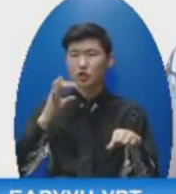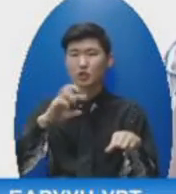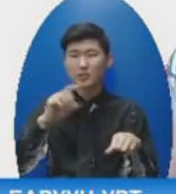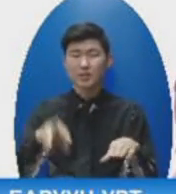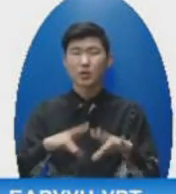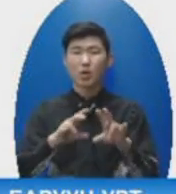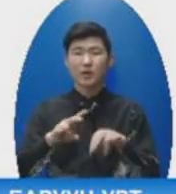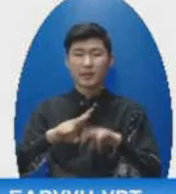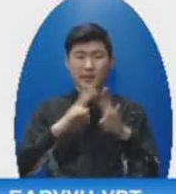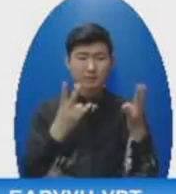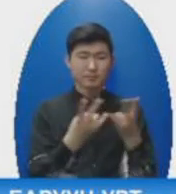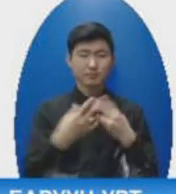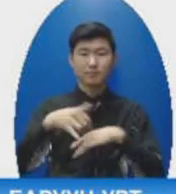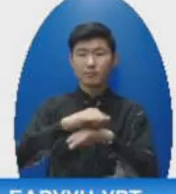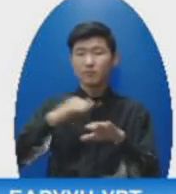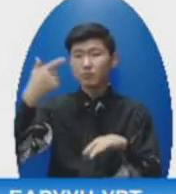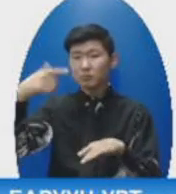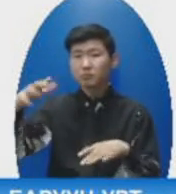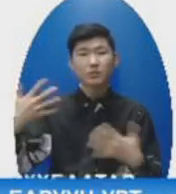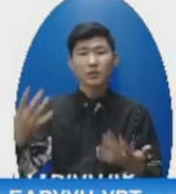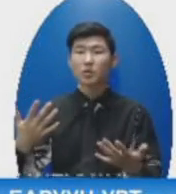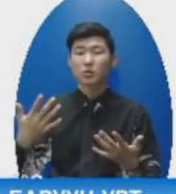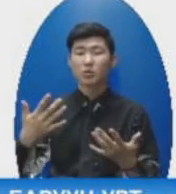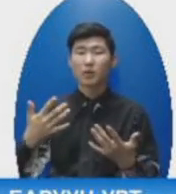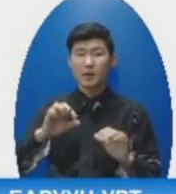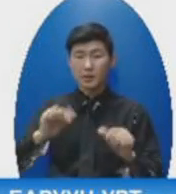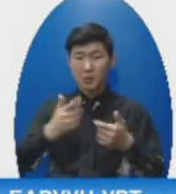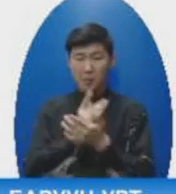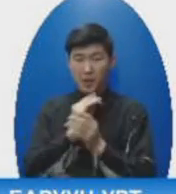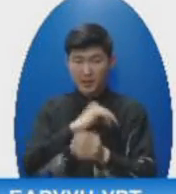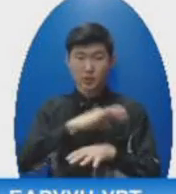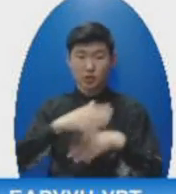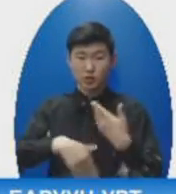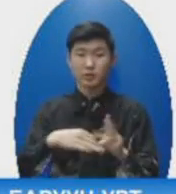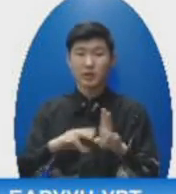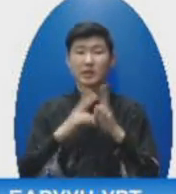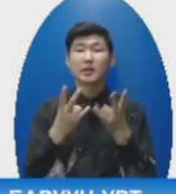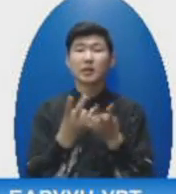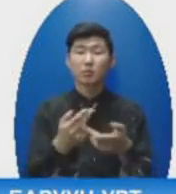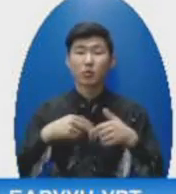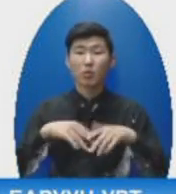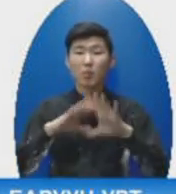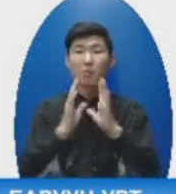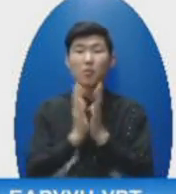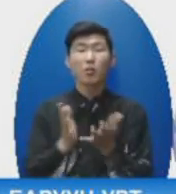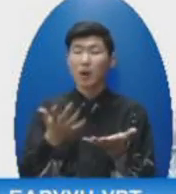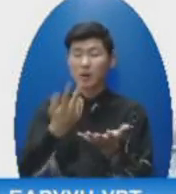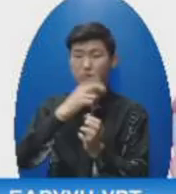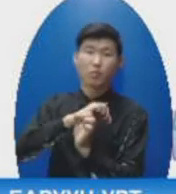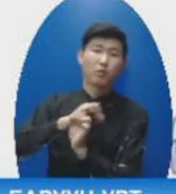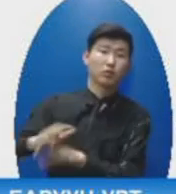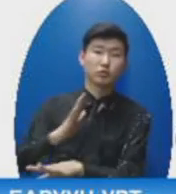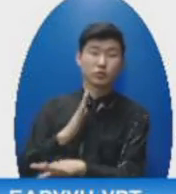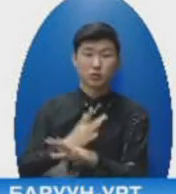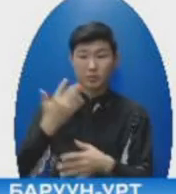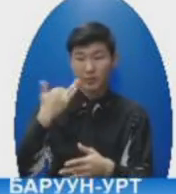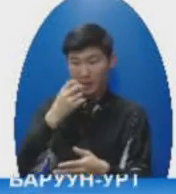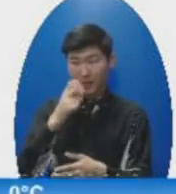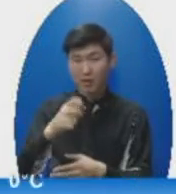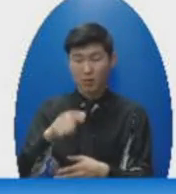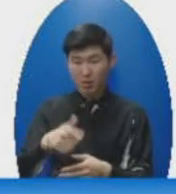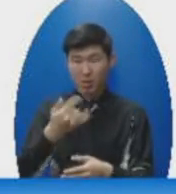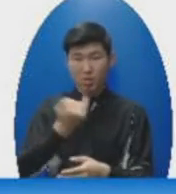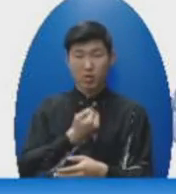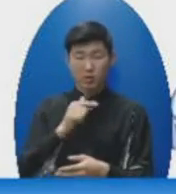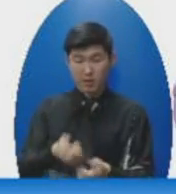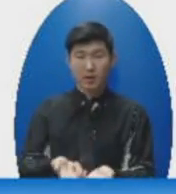төрийн одоо үзэл сурталын тэмцлийн ил зэвсэг болгож ашиглаад энэ нийгмийн ачаал бүгдлийг нь одоо орхигдуулаад ингээд ирсний харгаа өнөөдөр ингэж гарч